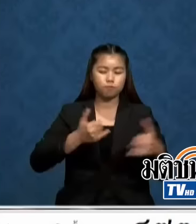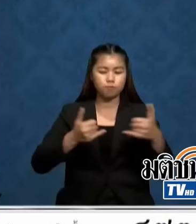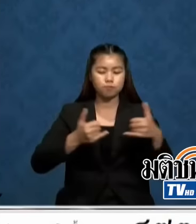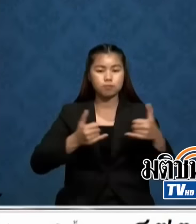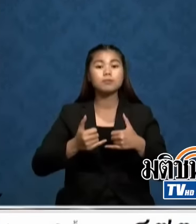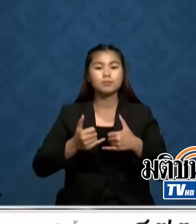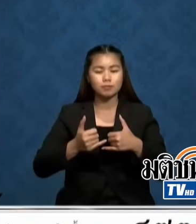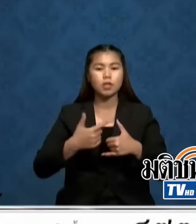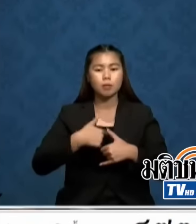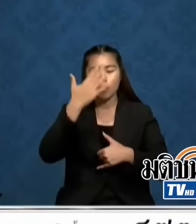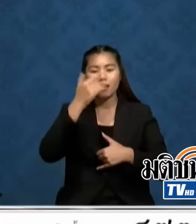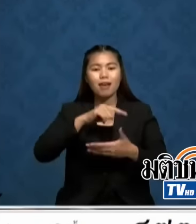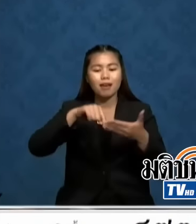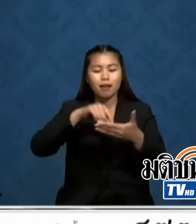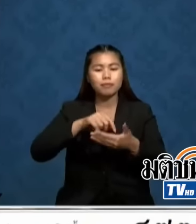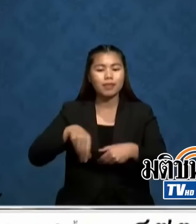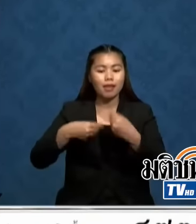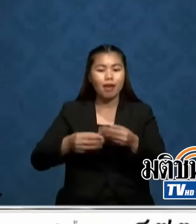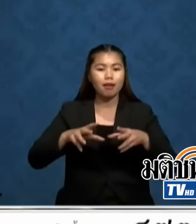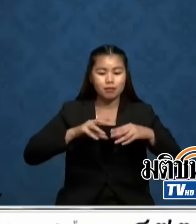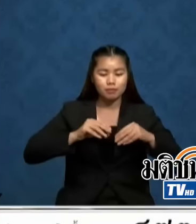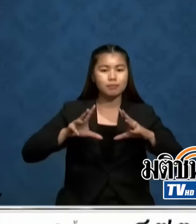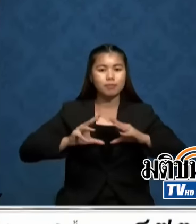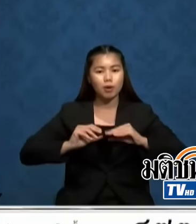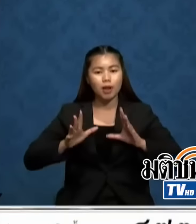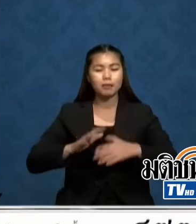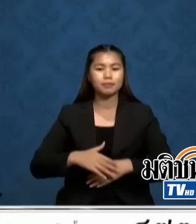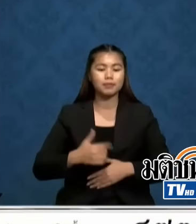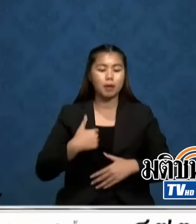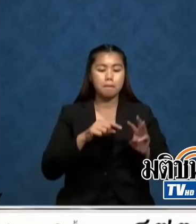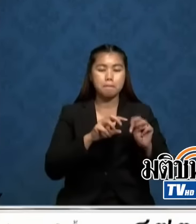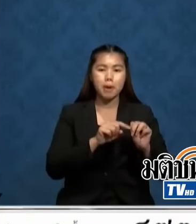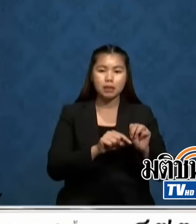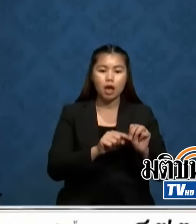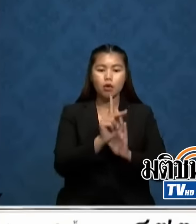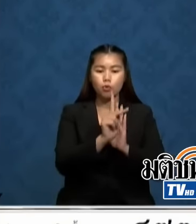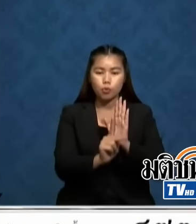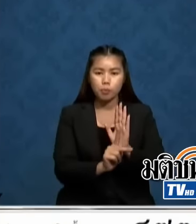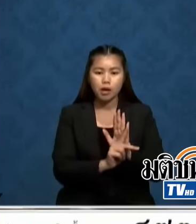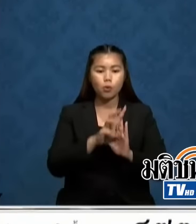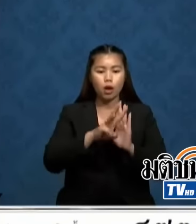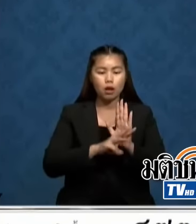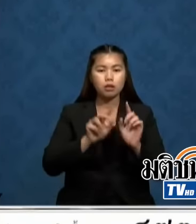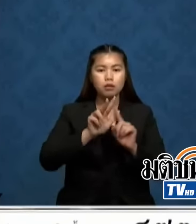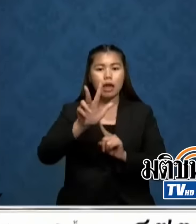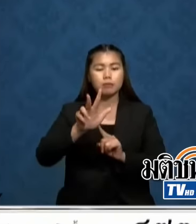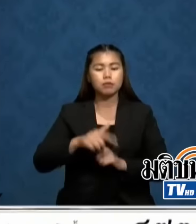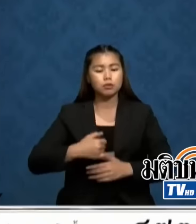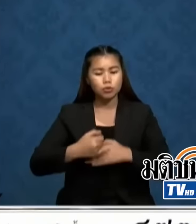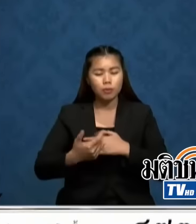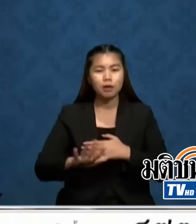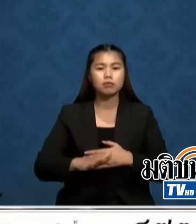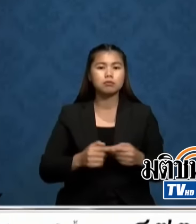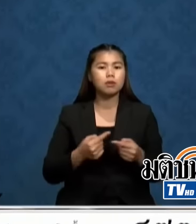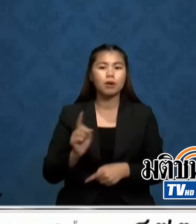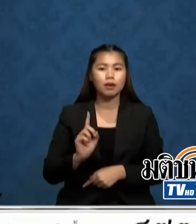เดียวนะครับท่านประธานเพื่อมาโหวตแล้วก็กว่าจะจบแต่ละรายมาตรากว่าจะจบวาระ 3อีกจบแล้วไม่